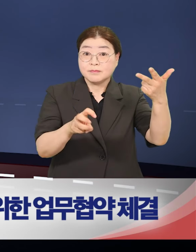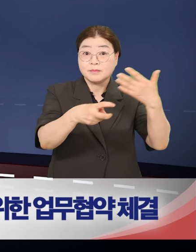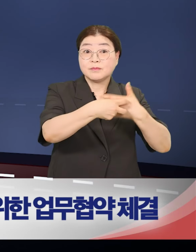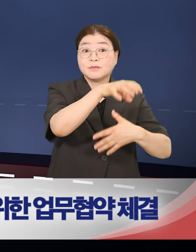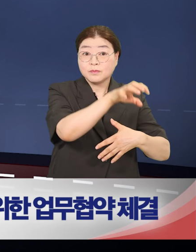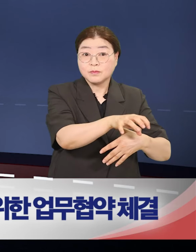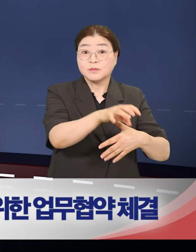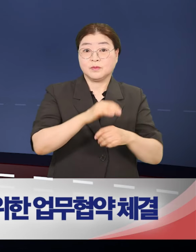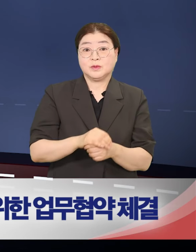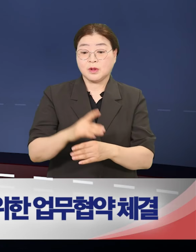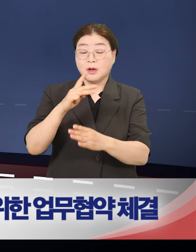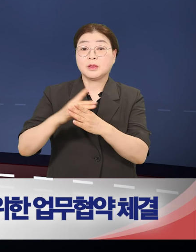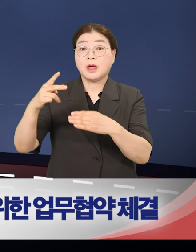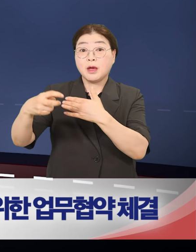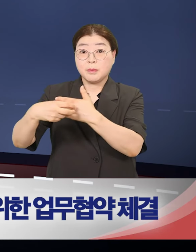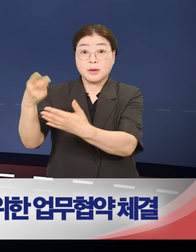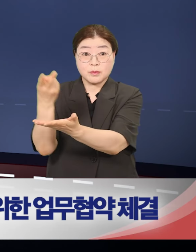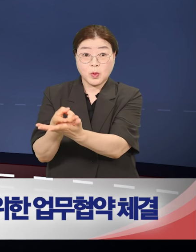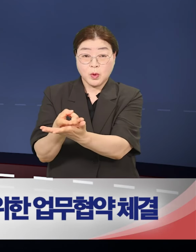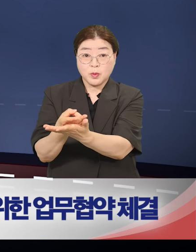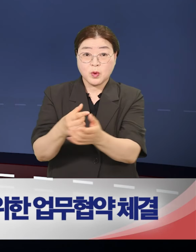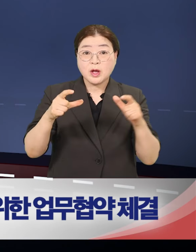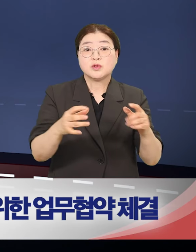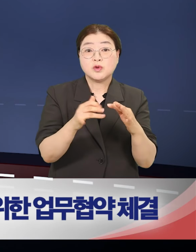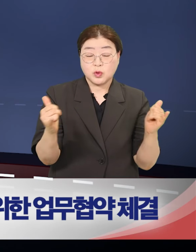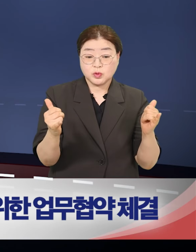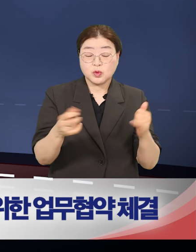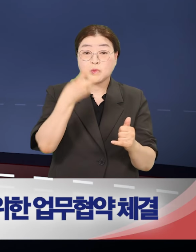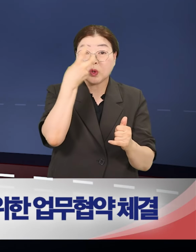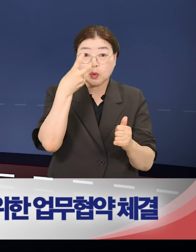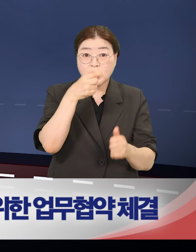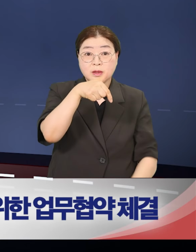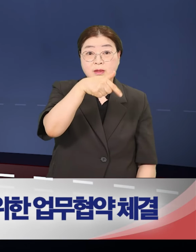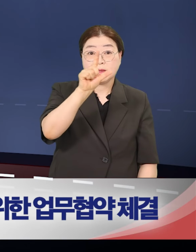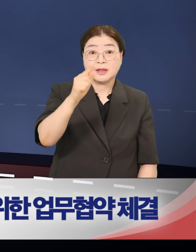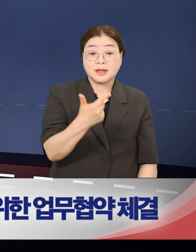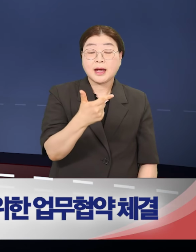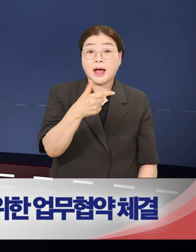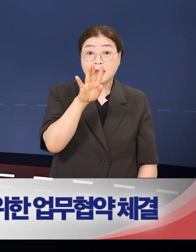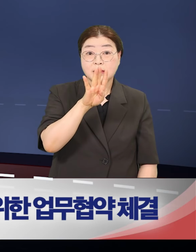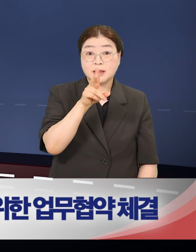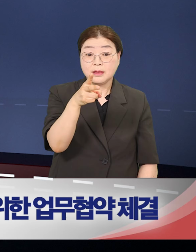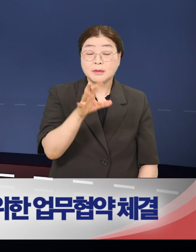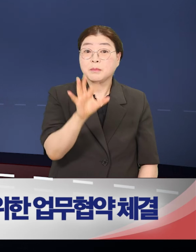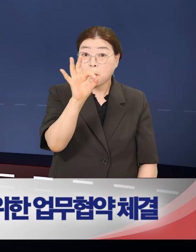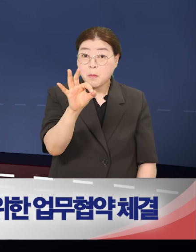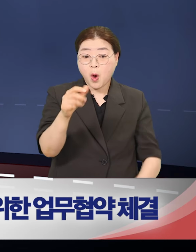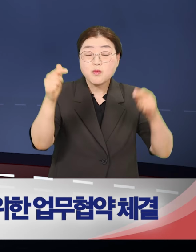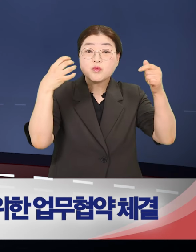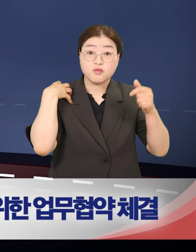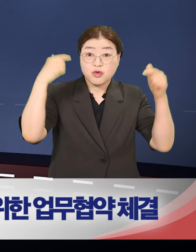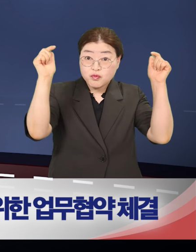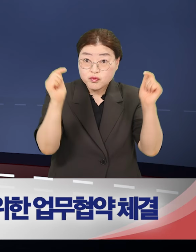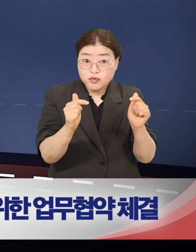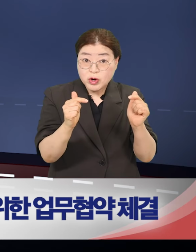태백시는 지난 7월 30일 보건소에서 근로복지공단 태백요양병원과 지역 주민의 간병비 부담 완화